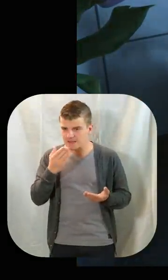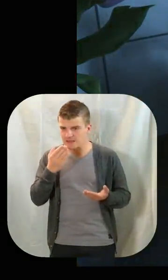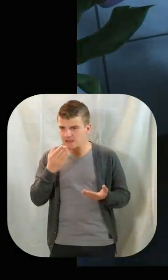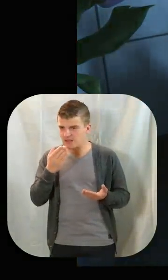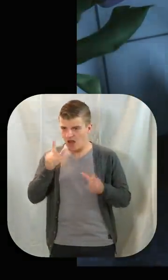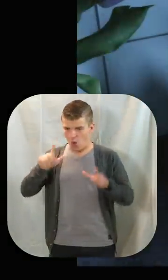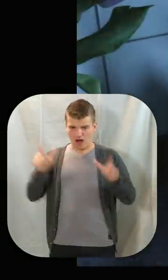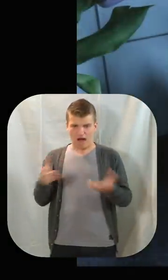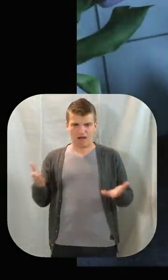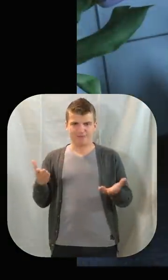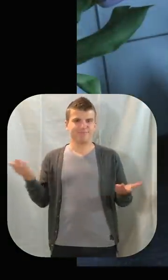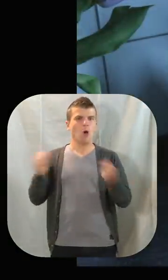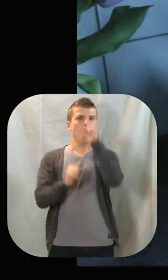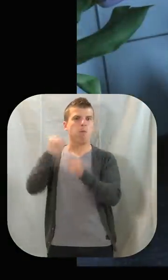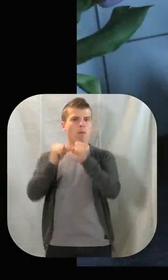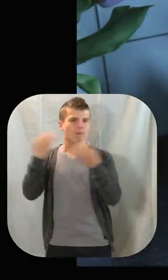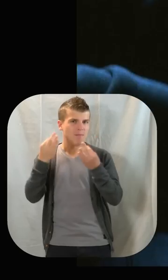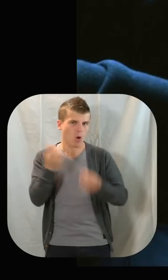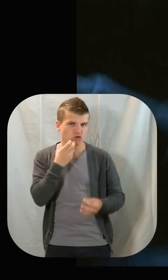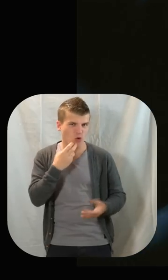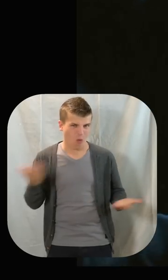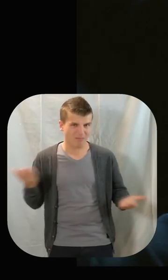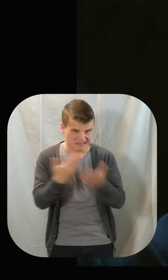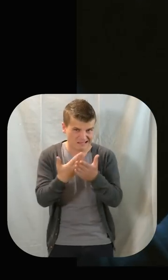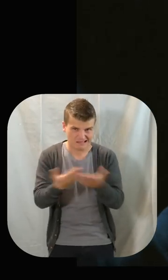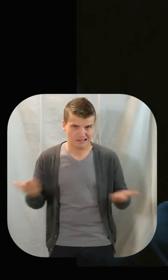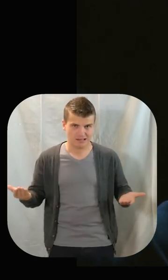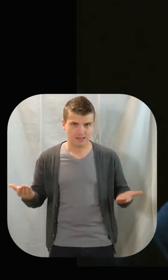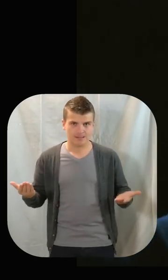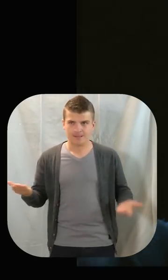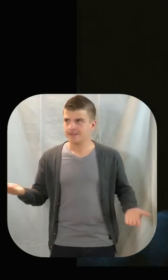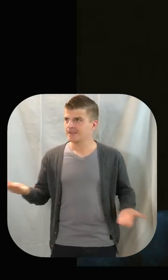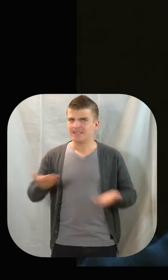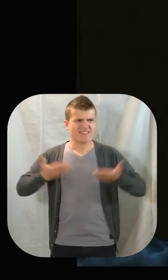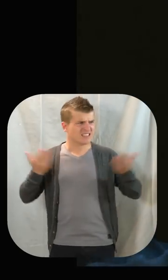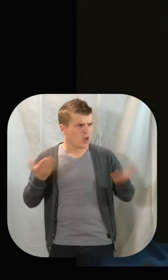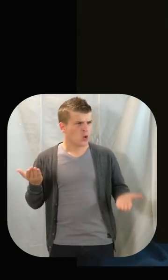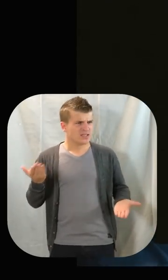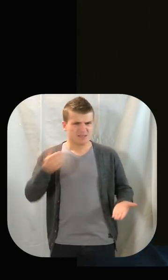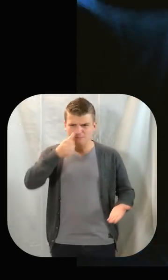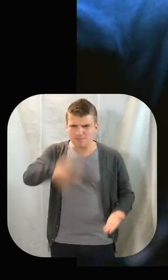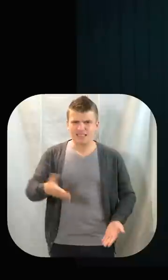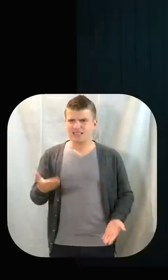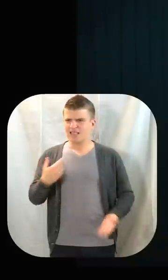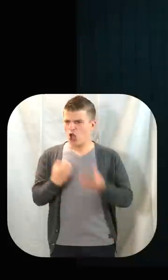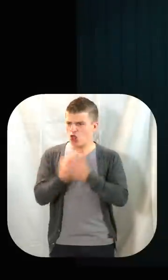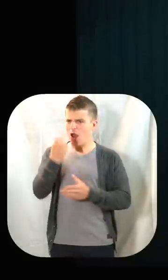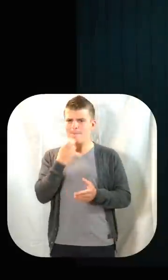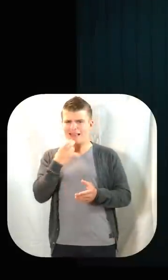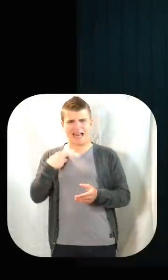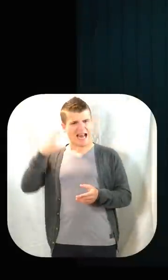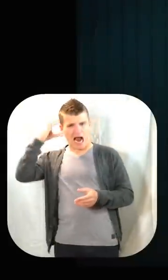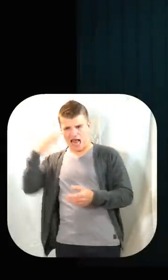Gibt's auch keins. Na klar, die Pumpen brauchen ja auch Strom. Was ist da los? Mist, hätte ich doch eine neue Batterie ins Radio